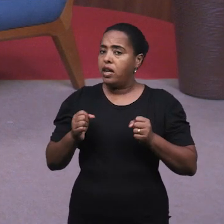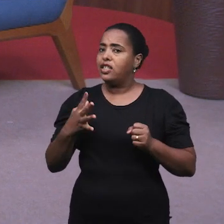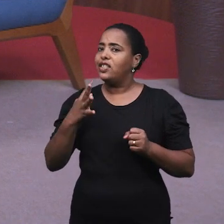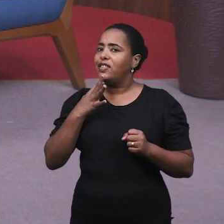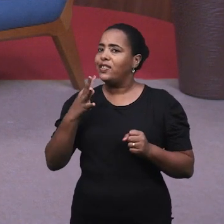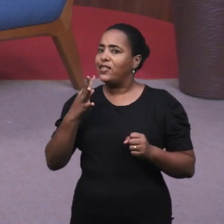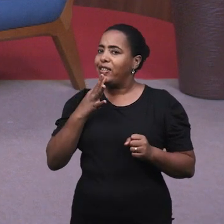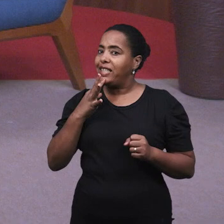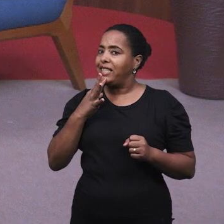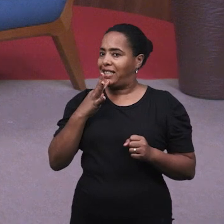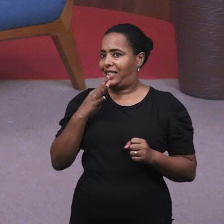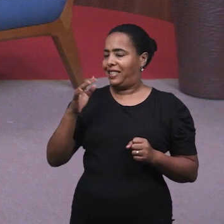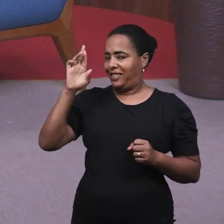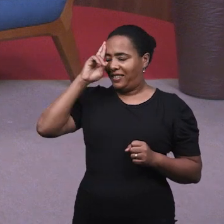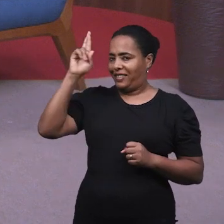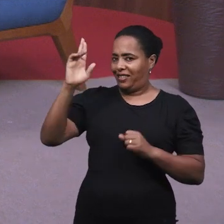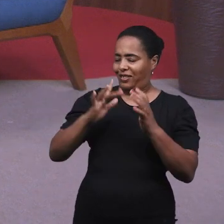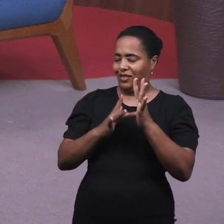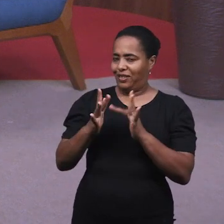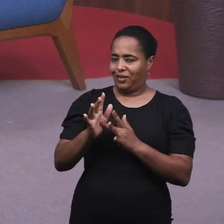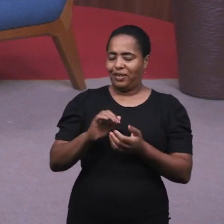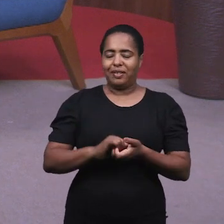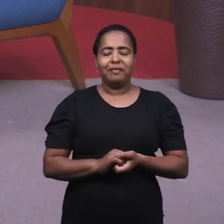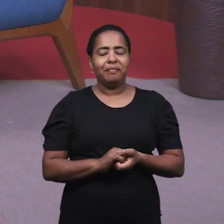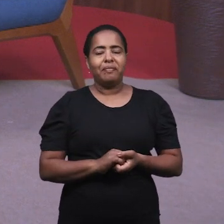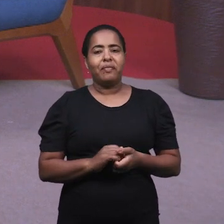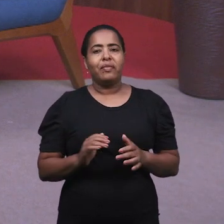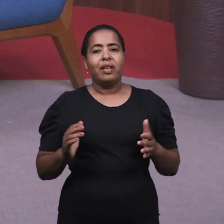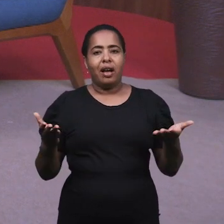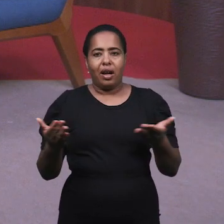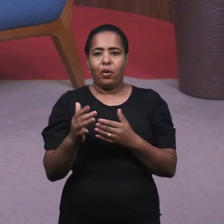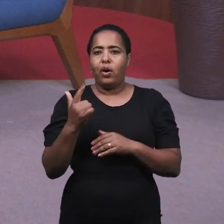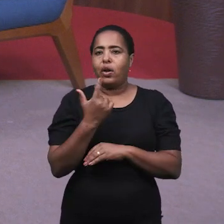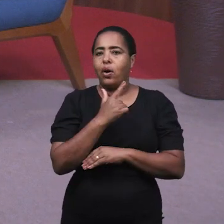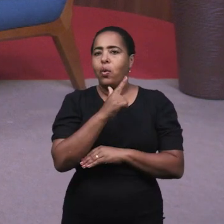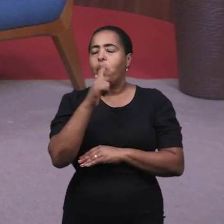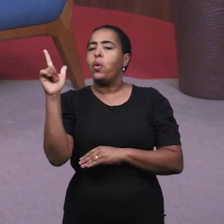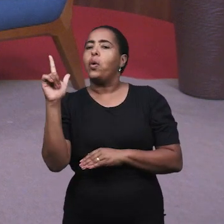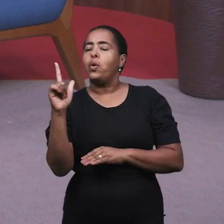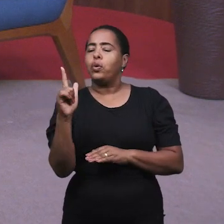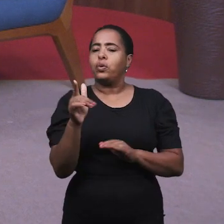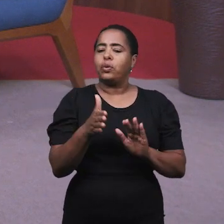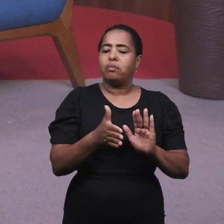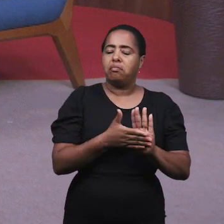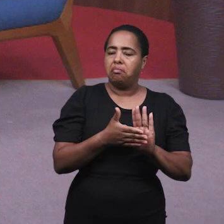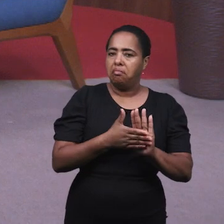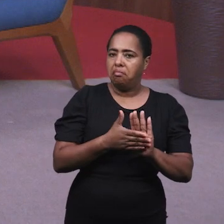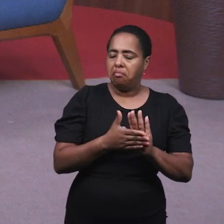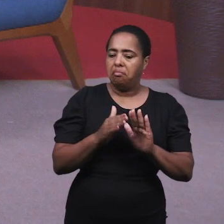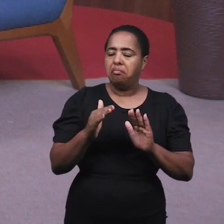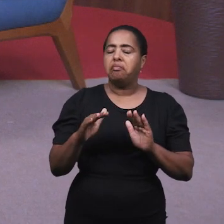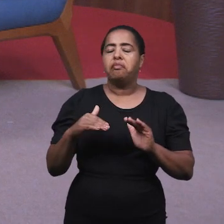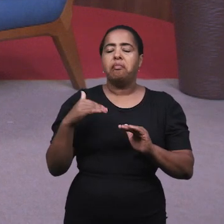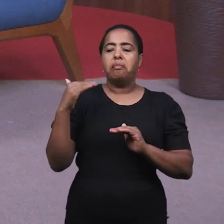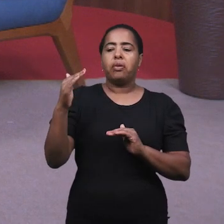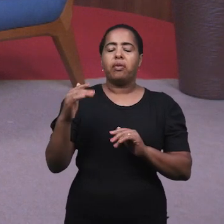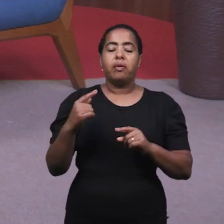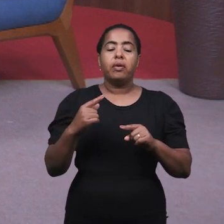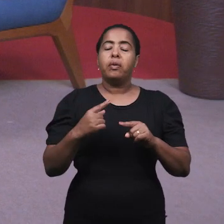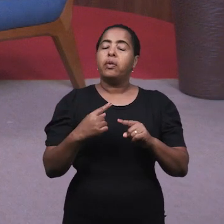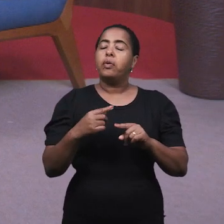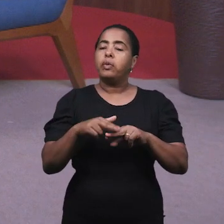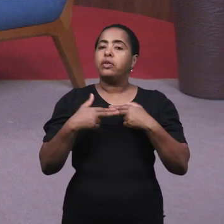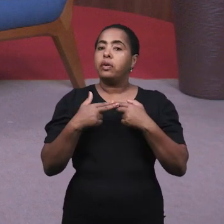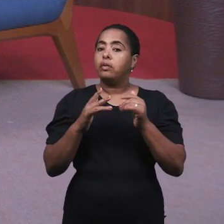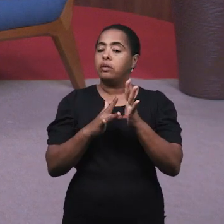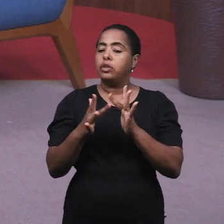maintenant passer à une autre étape de ce projet, parce que Jésus est mort, le troisième jour, il est ressuscité,